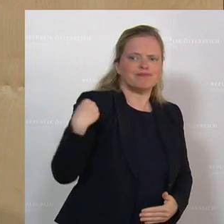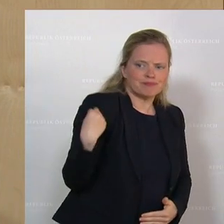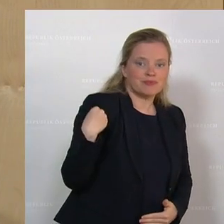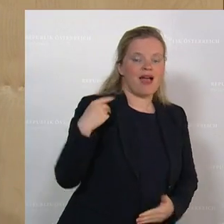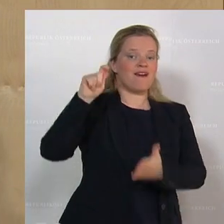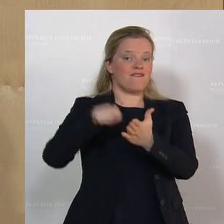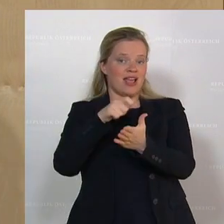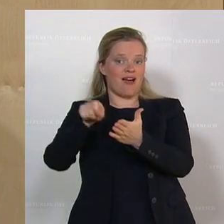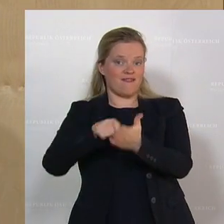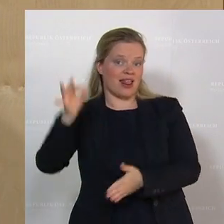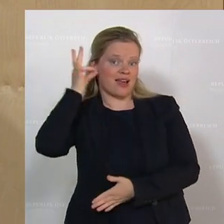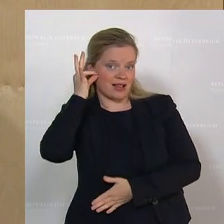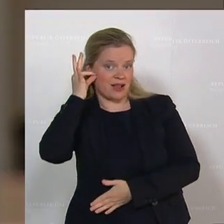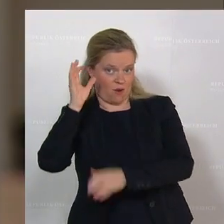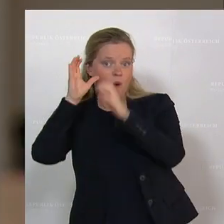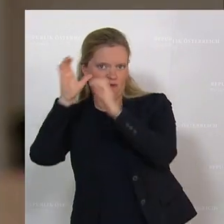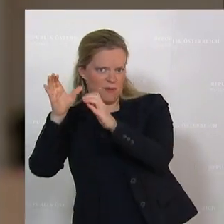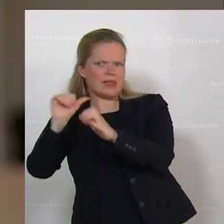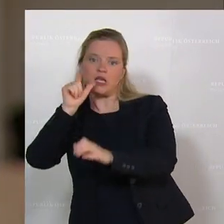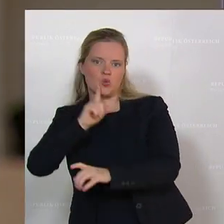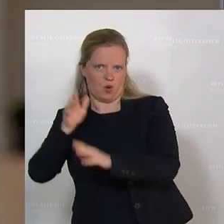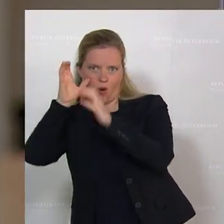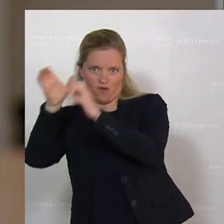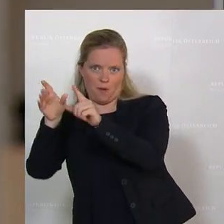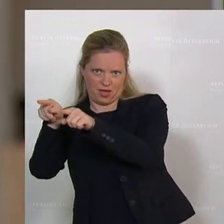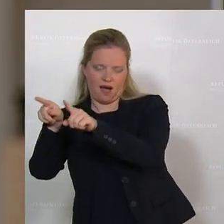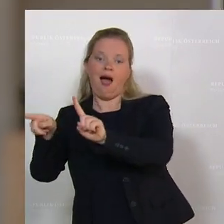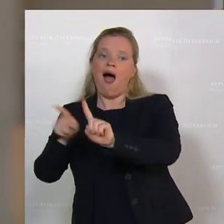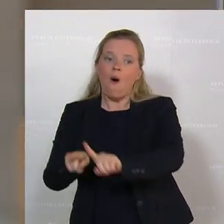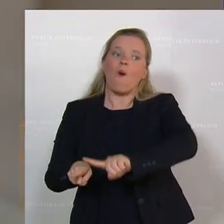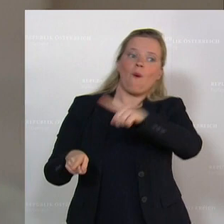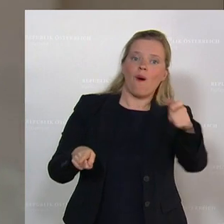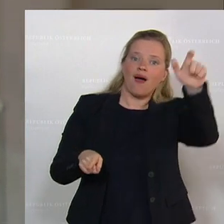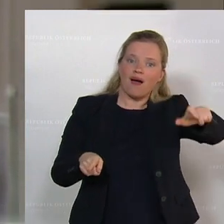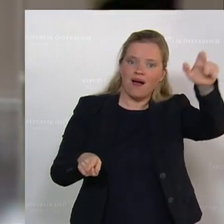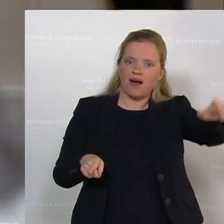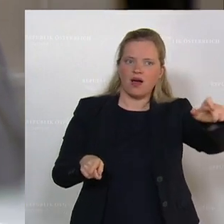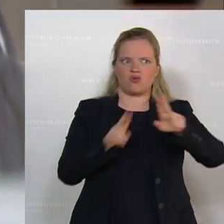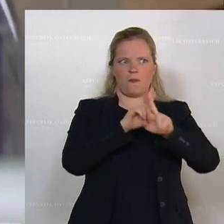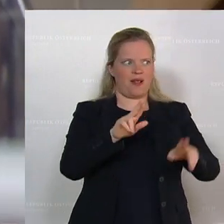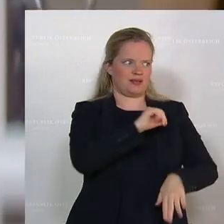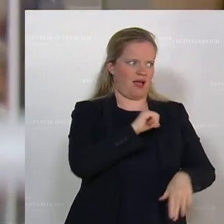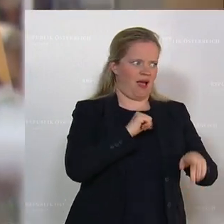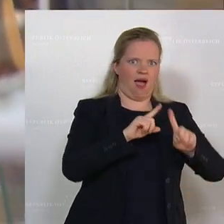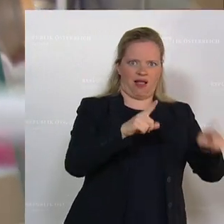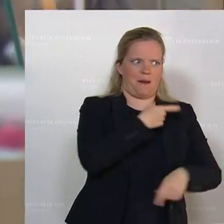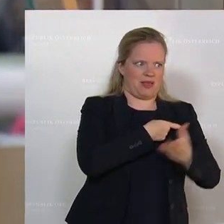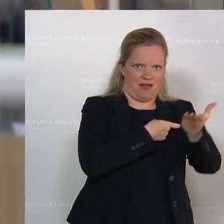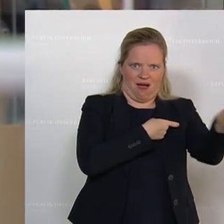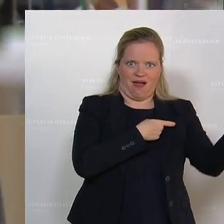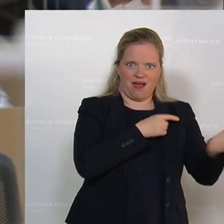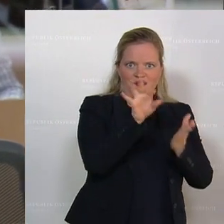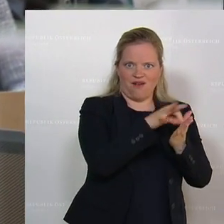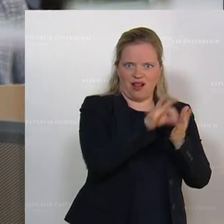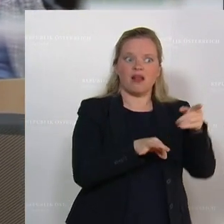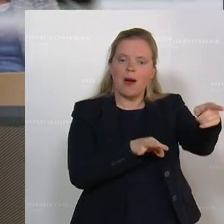von Wählerinnen und Wählern der Volkspartei, sondern auch von vielen, die eigentlich ihre Parteien gewählt haben und die mir gesagt